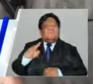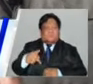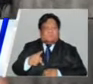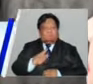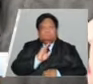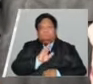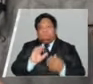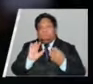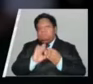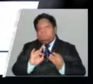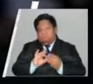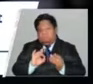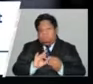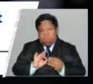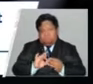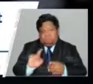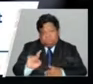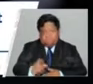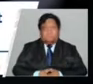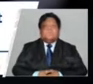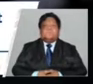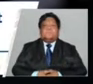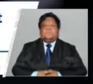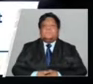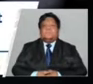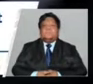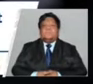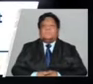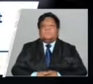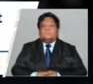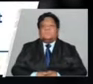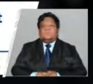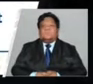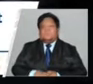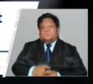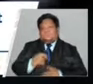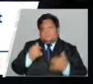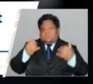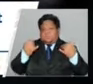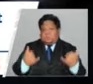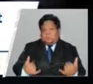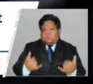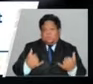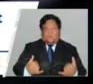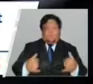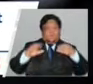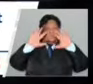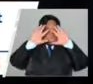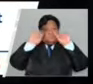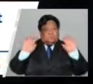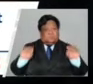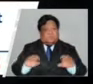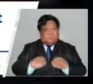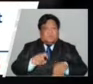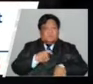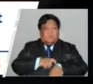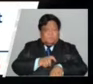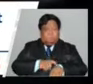sa pagpapatawad. Ang Pasko po ay panahon na pagpapatawad, pagmamahalan